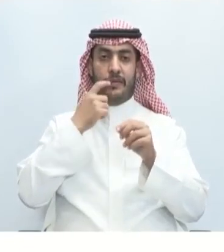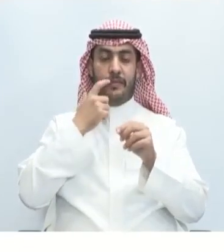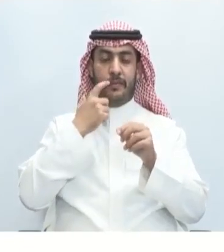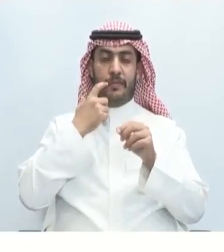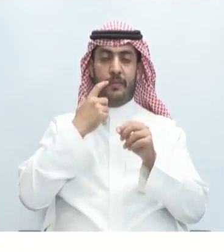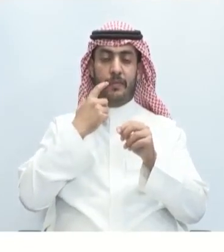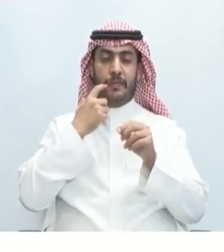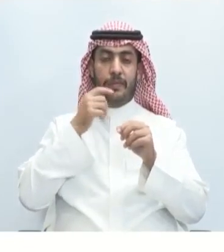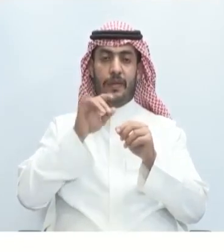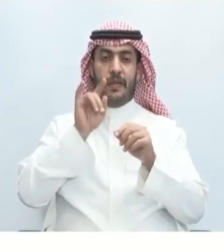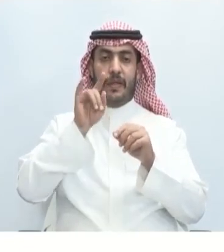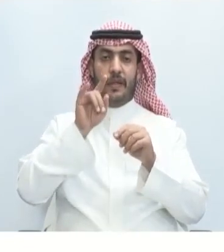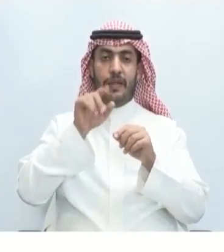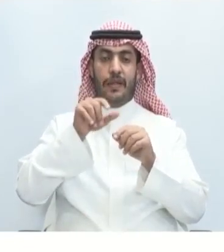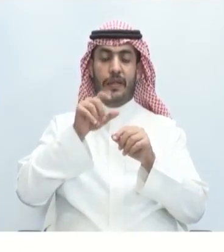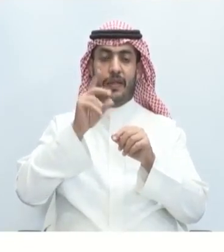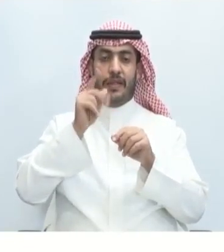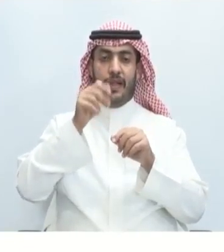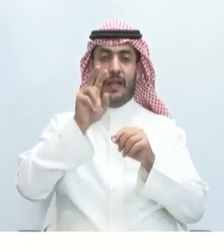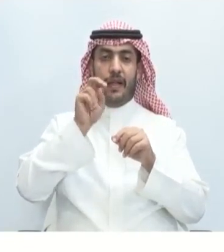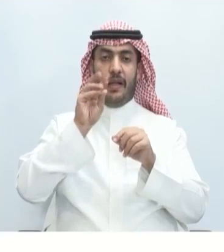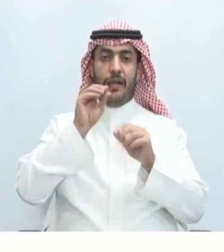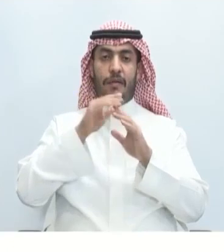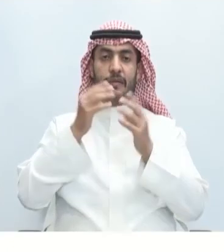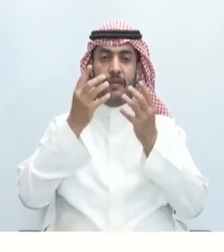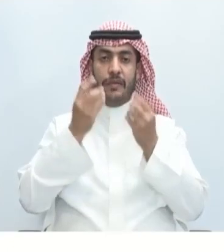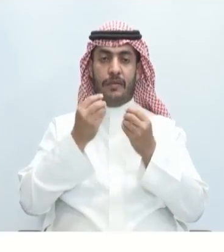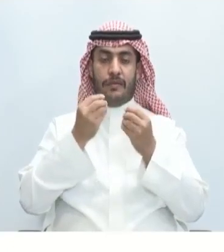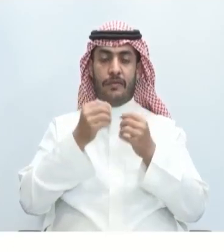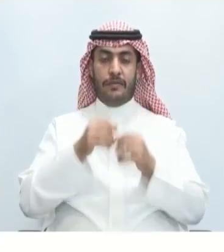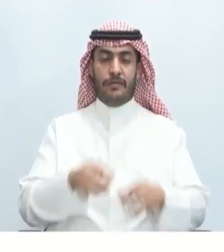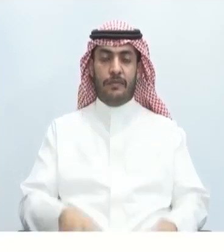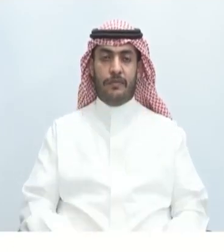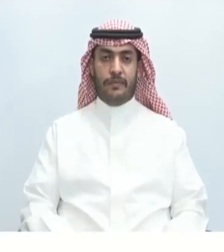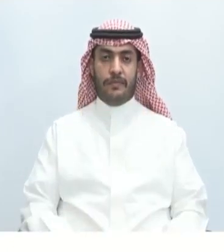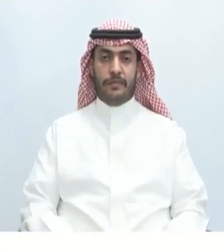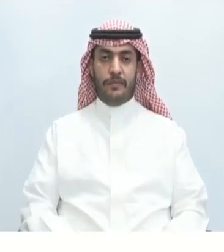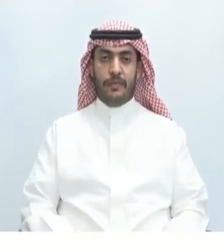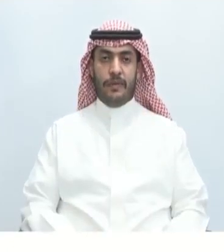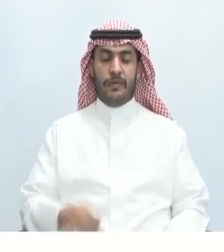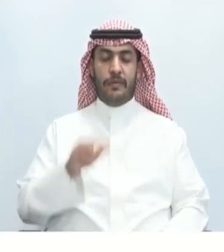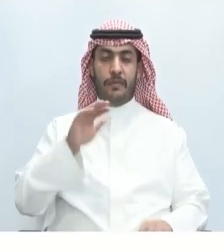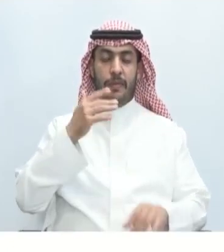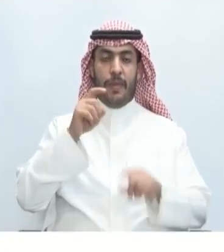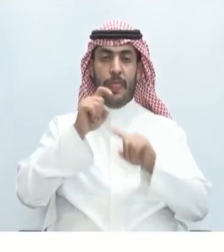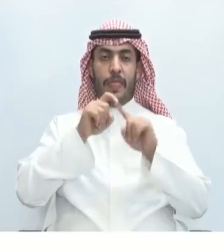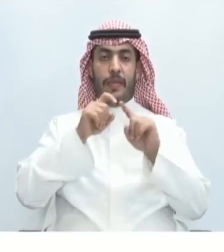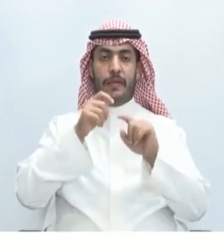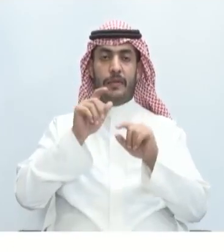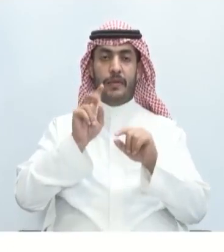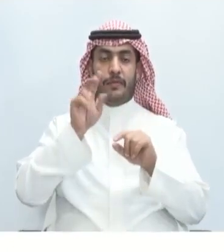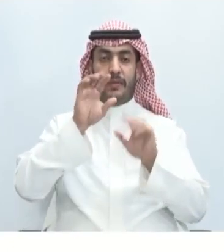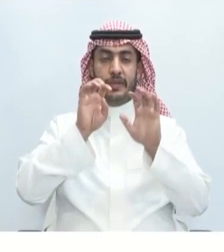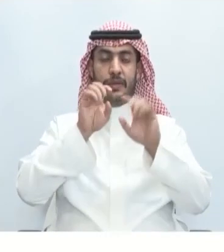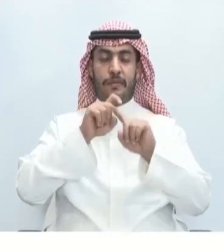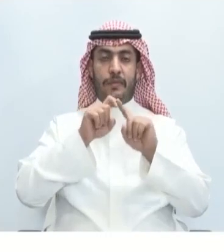هذه الطاقه وبالتالي لابد ان نقلص عدد الطائرات كذلك هنالك النسبه التي تليها 97%